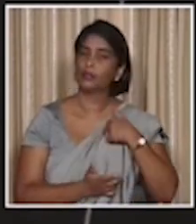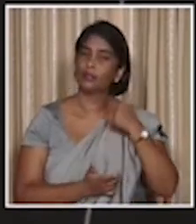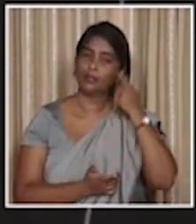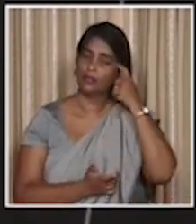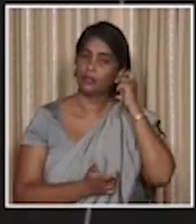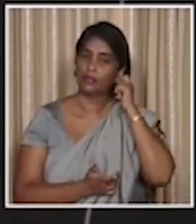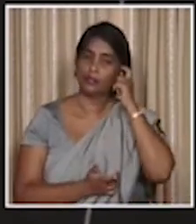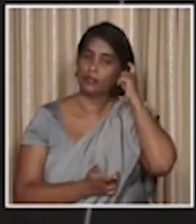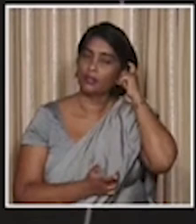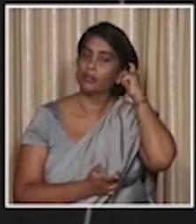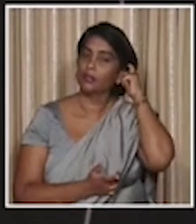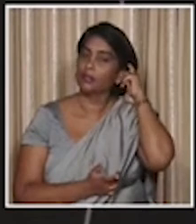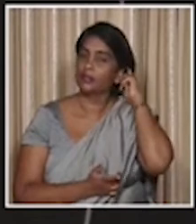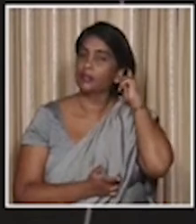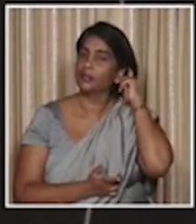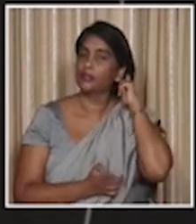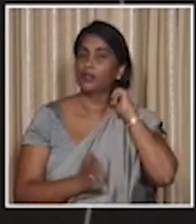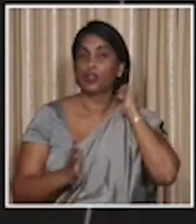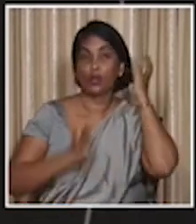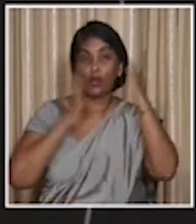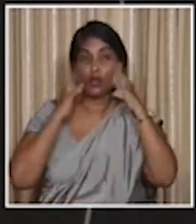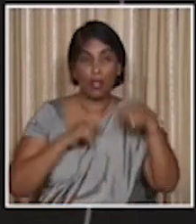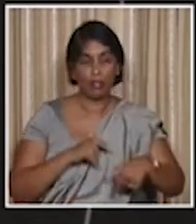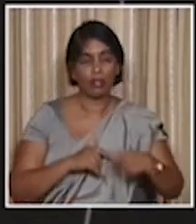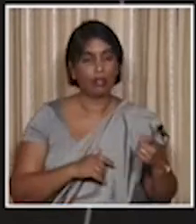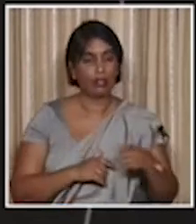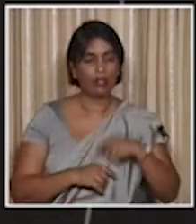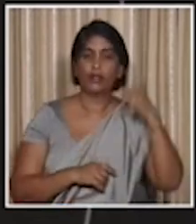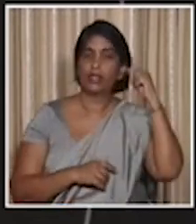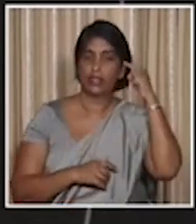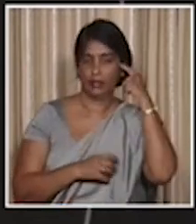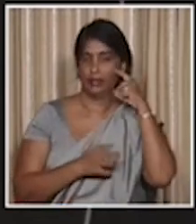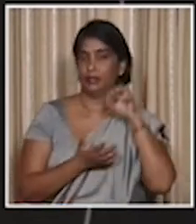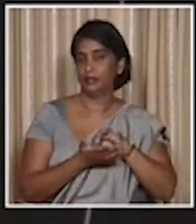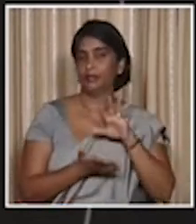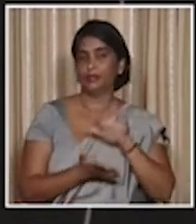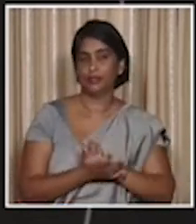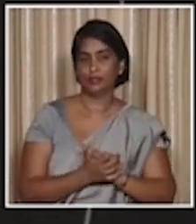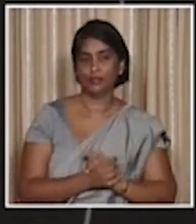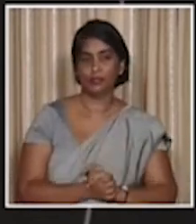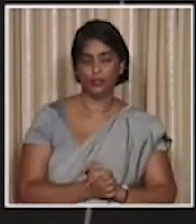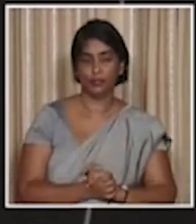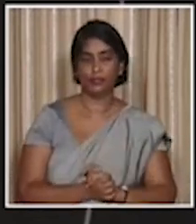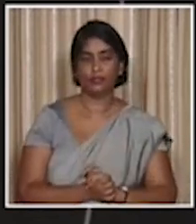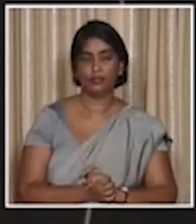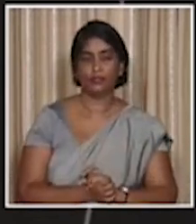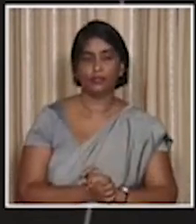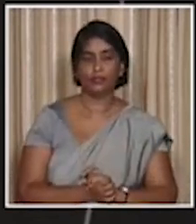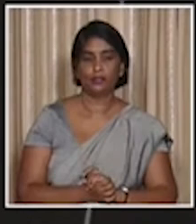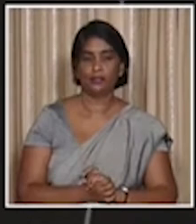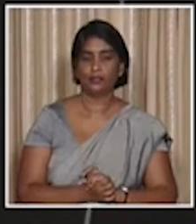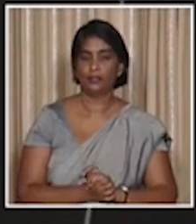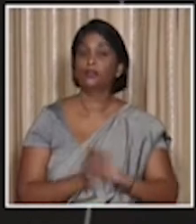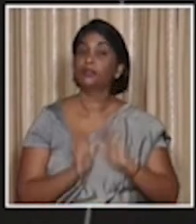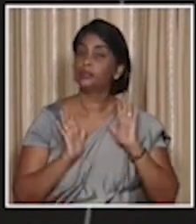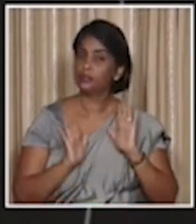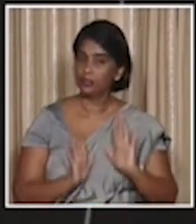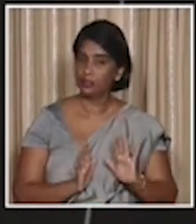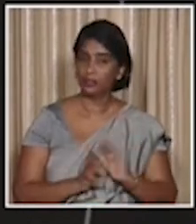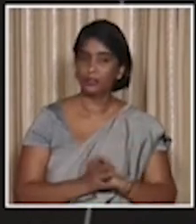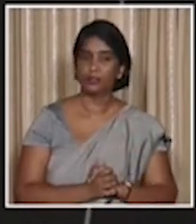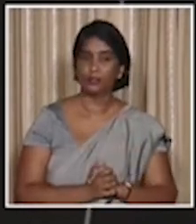hitanne mulu lokema e dine ada davase celebrate karana me mohoteka. Namut